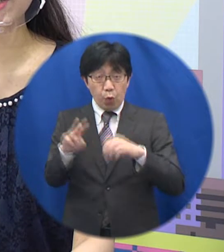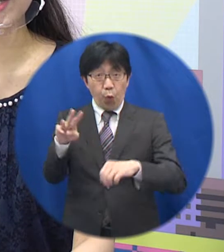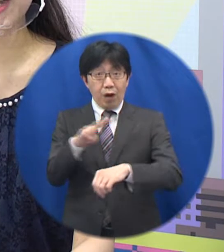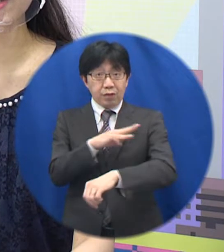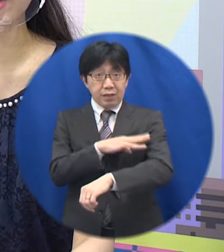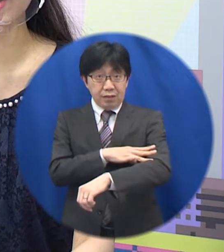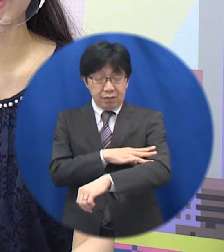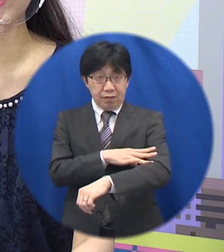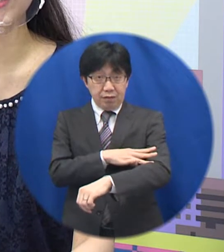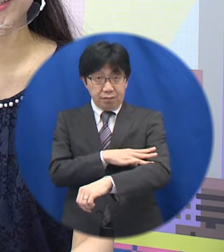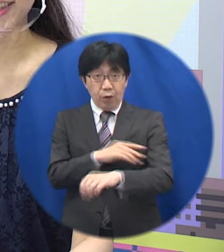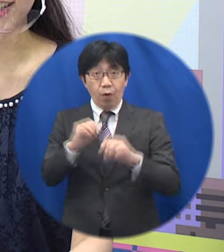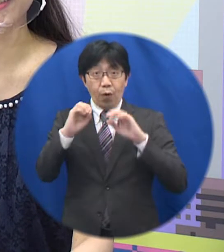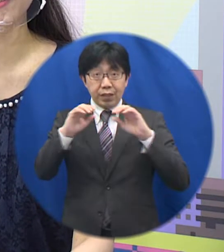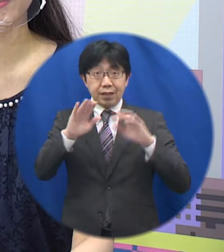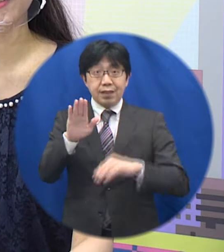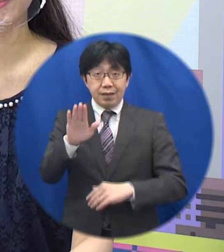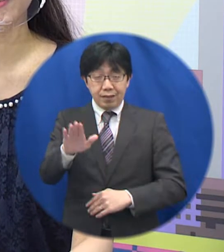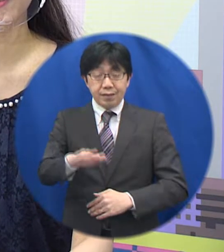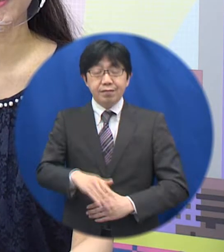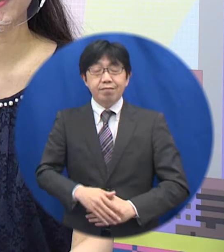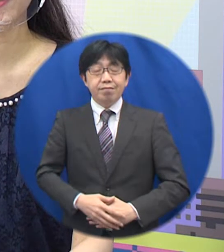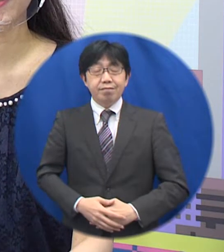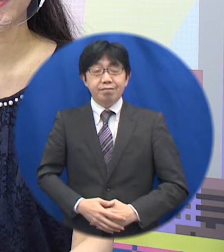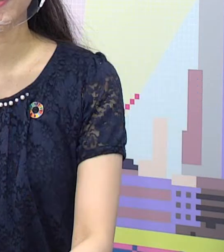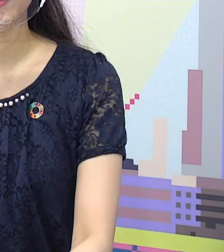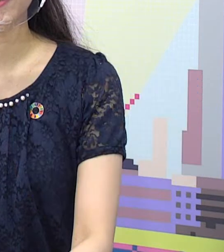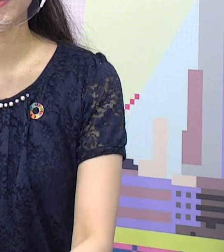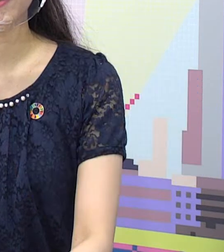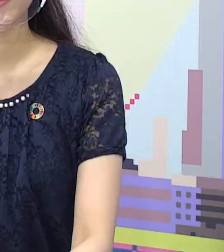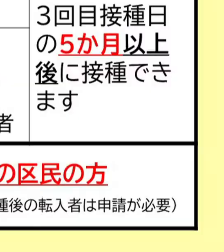チン接種に関するお知らせです。